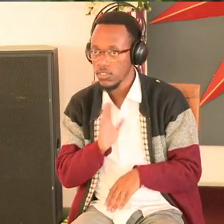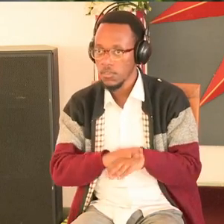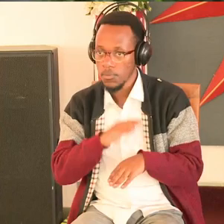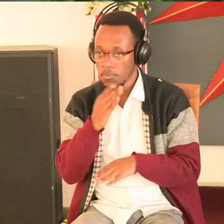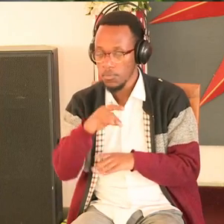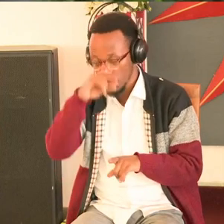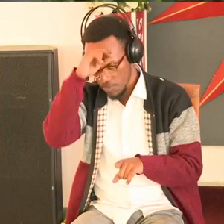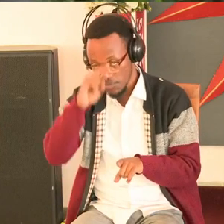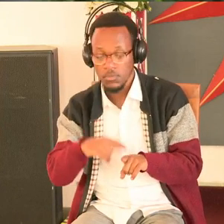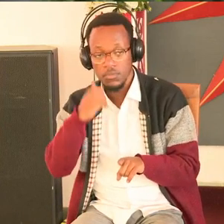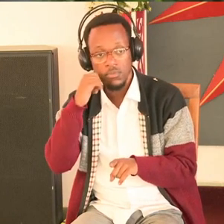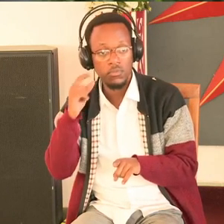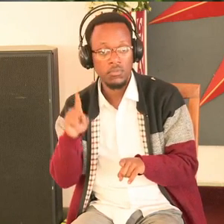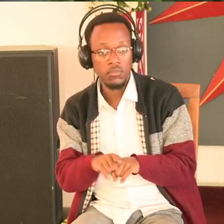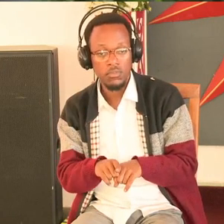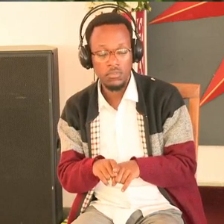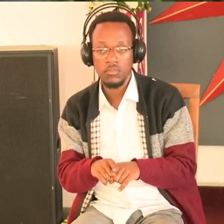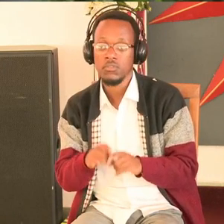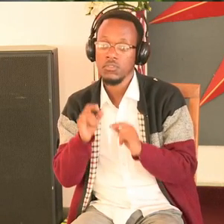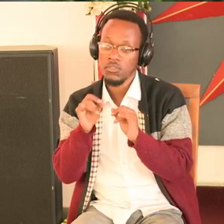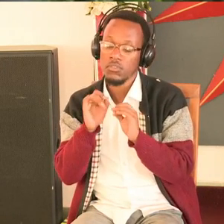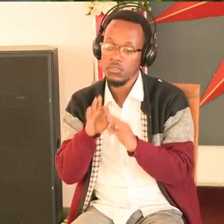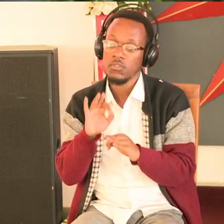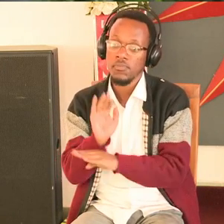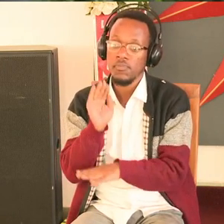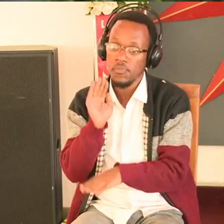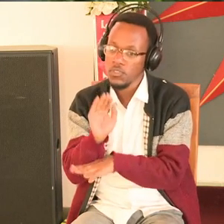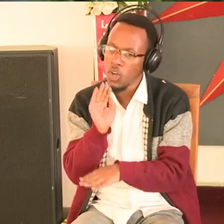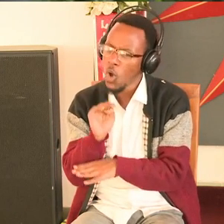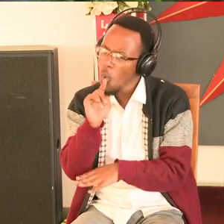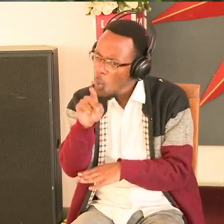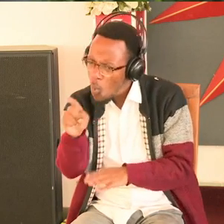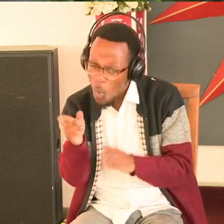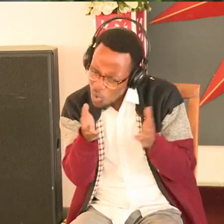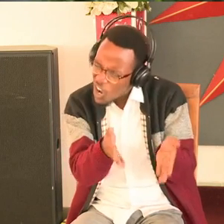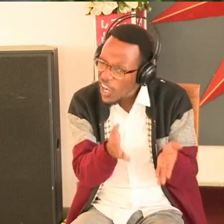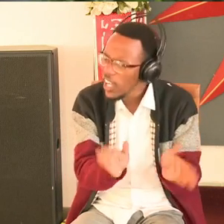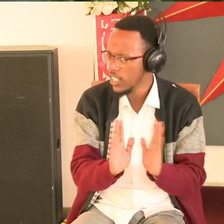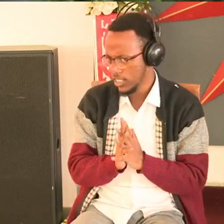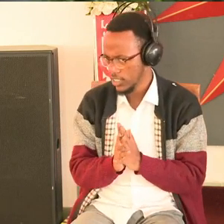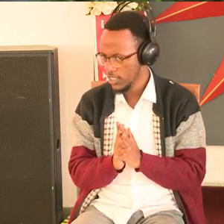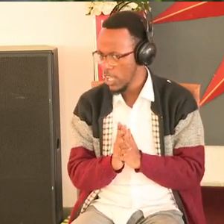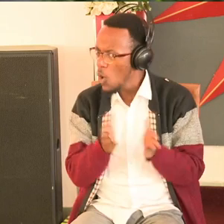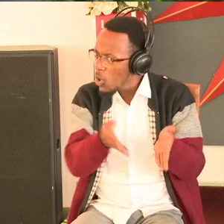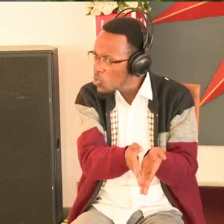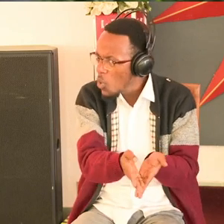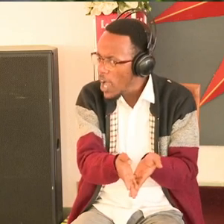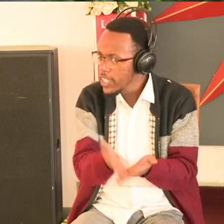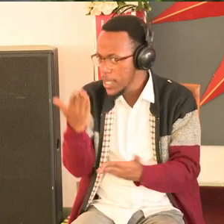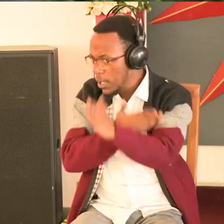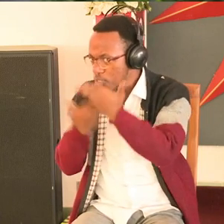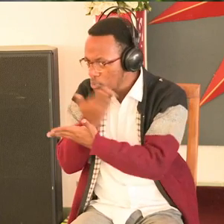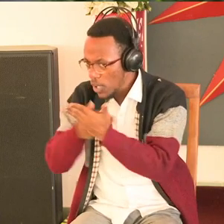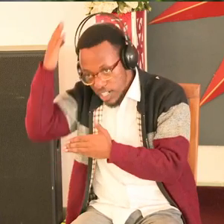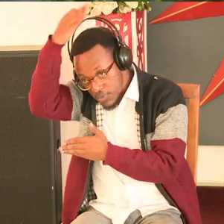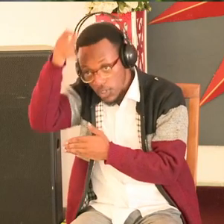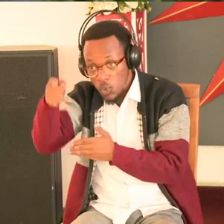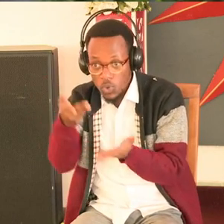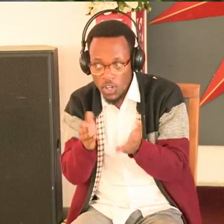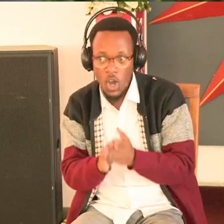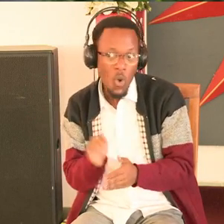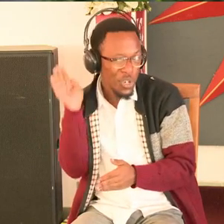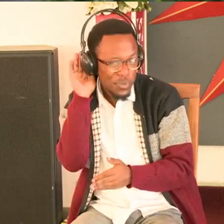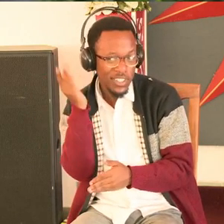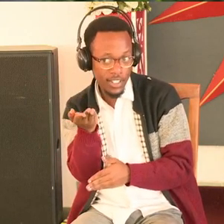bashiki banje. Niba kubaza ngo ese waruhari? Ese ibyo warabyumvise waruhari?